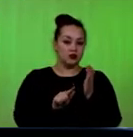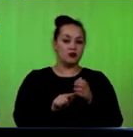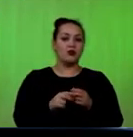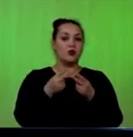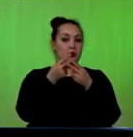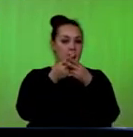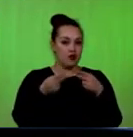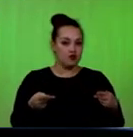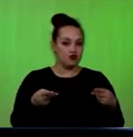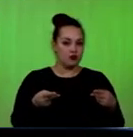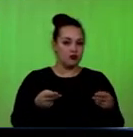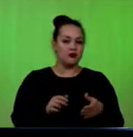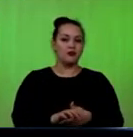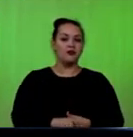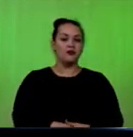получится